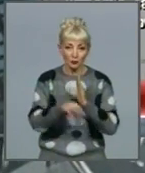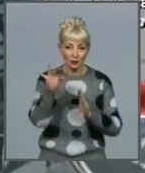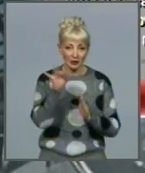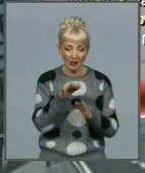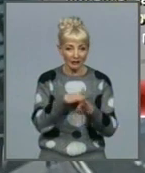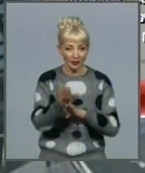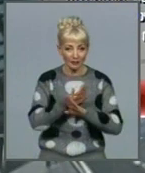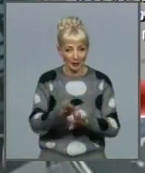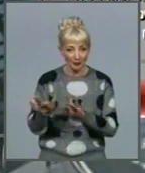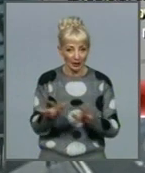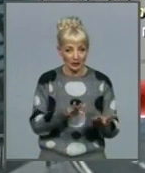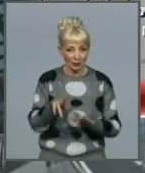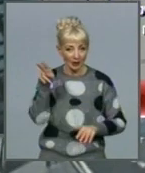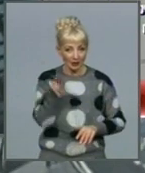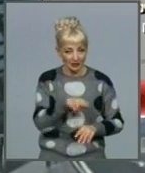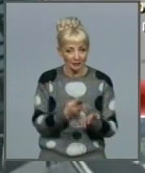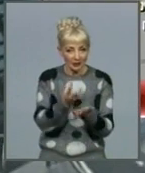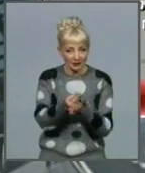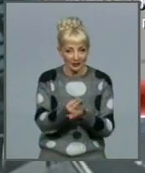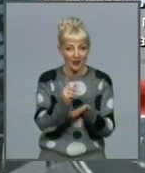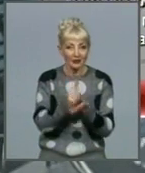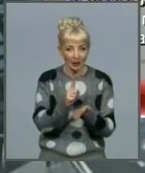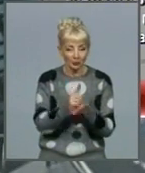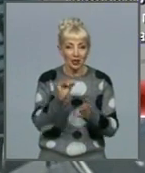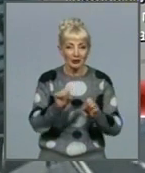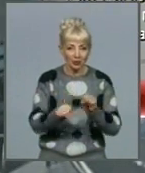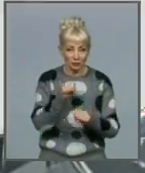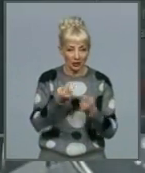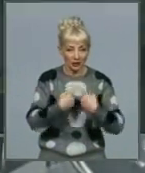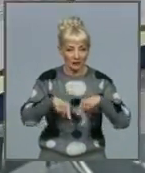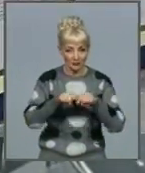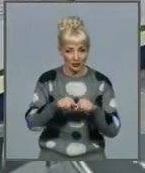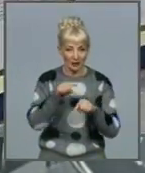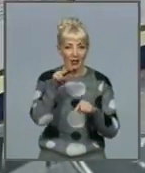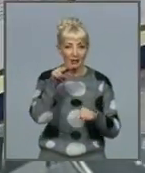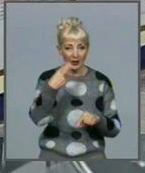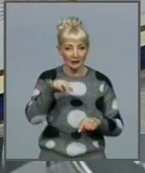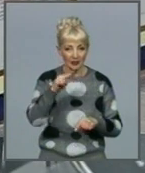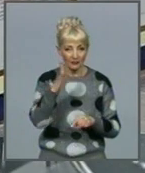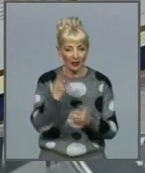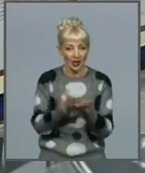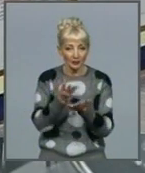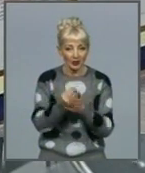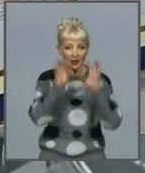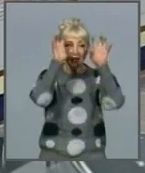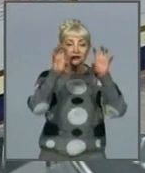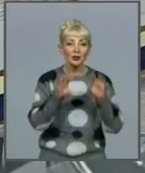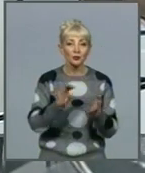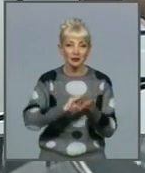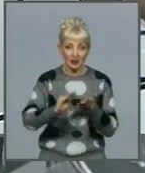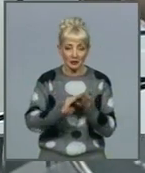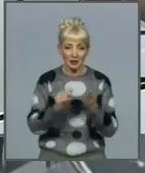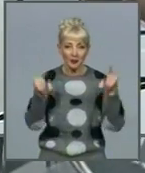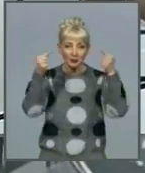реєстрації платника податків та порушення в сфері відшкодування ПДВ. У законі прописані вдосконалення електронного